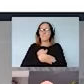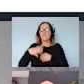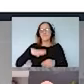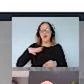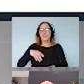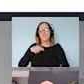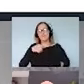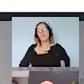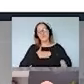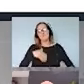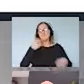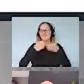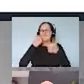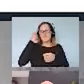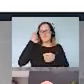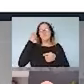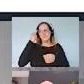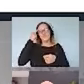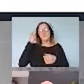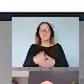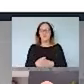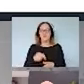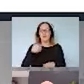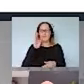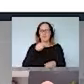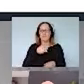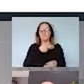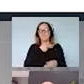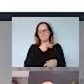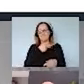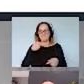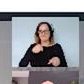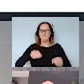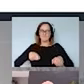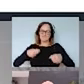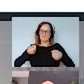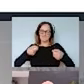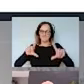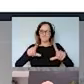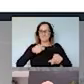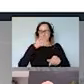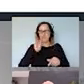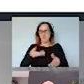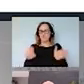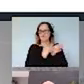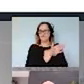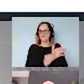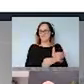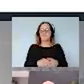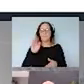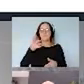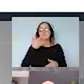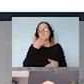o których ja lubię też przypominać, więc one się tutaj na naszym tym pierwszym slajdzie znalazły. Będziemy mówić